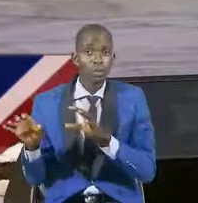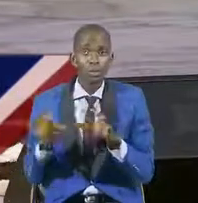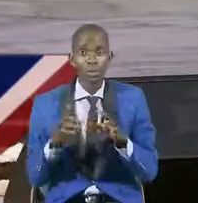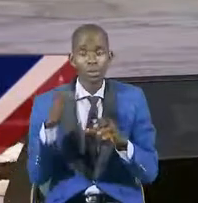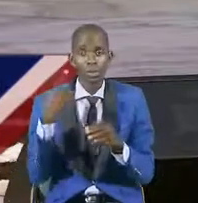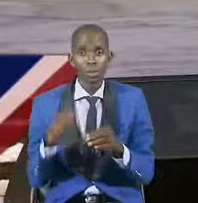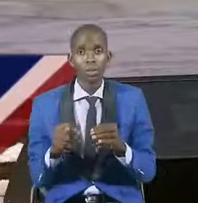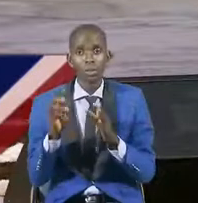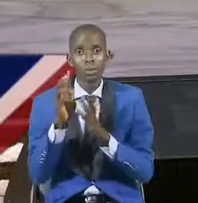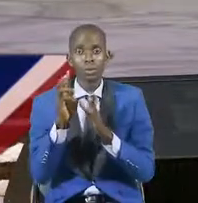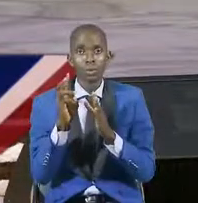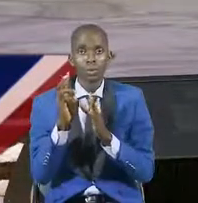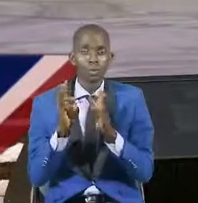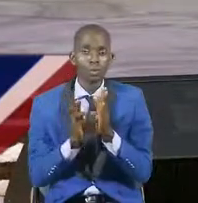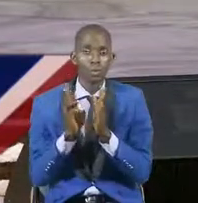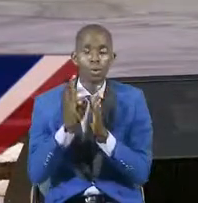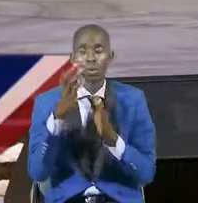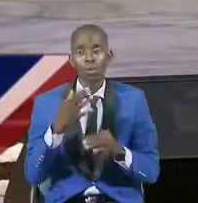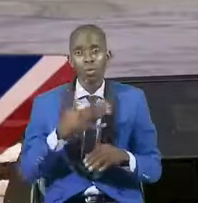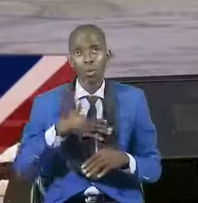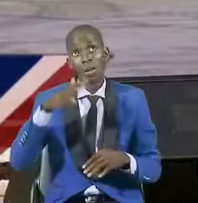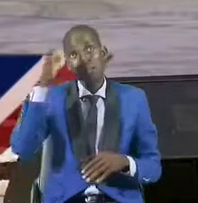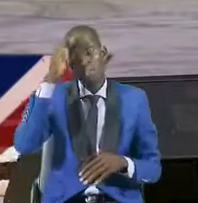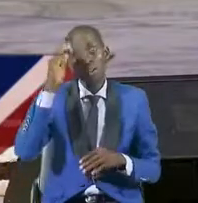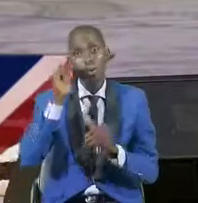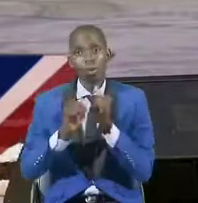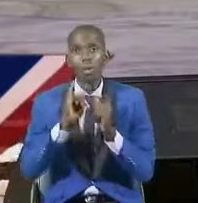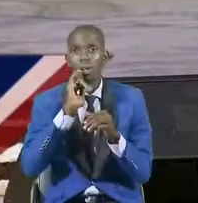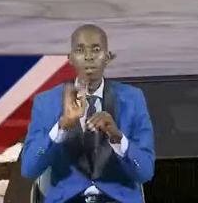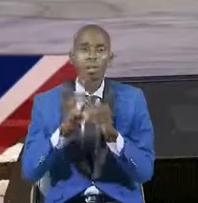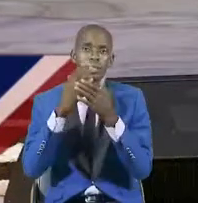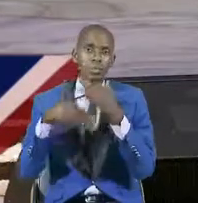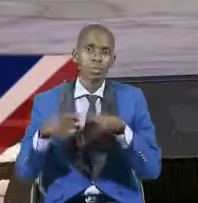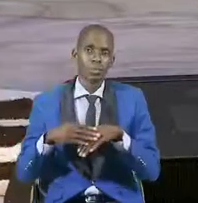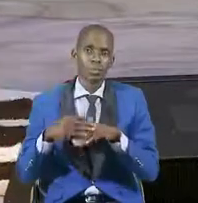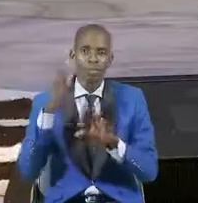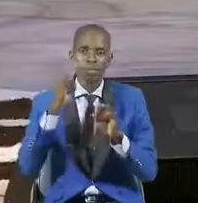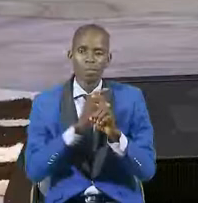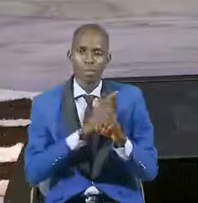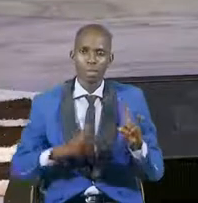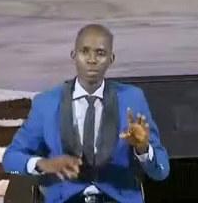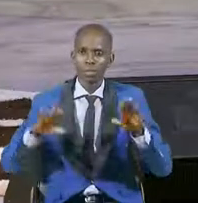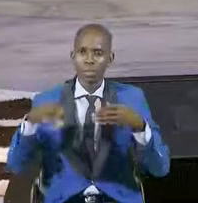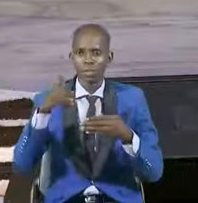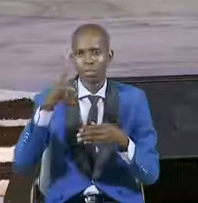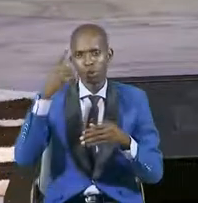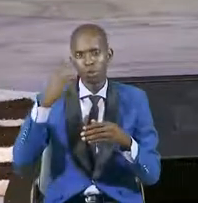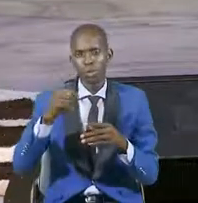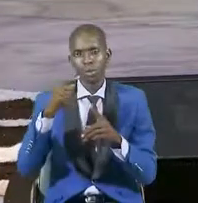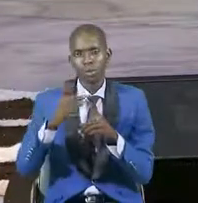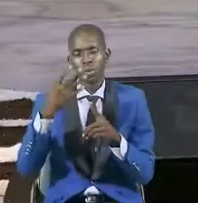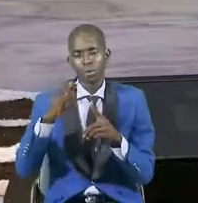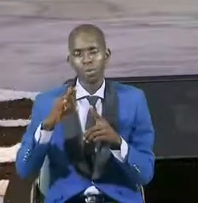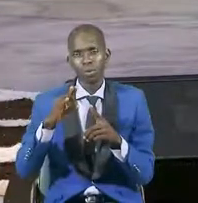Ceux qui me disaient, Seigneur, Seigneur, n'entreront pas tous dans le royaume des cieux, mais celui-là seul qui fait la volonté de mon Père qui est dans les